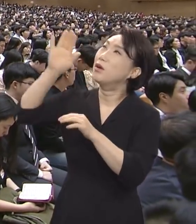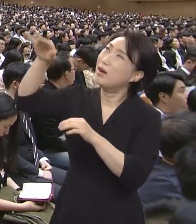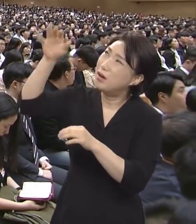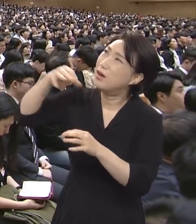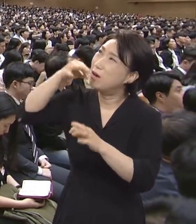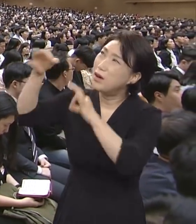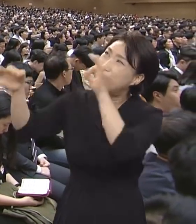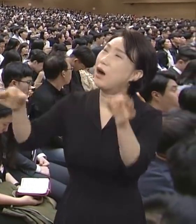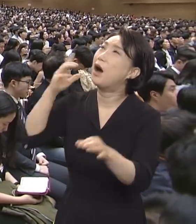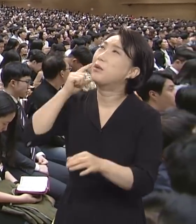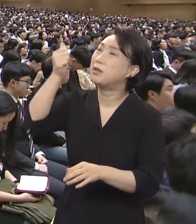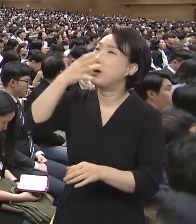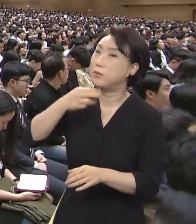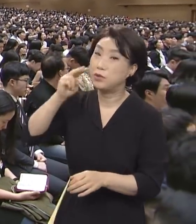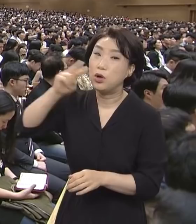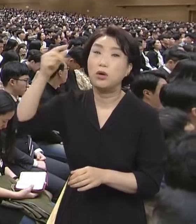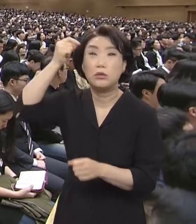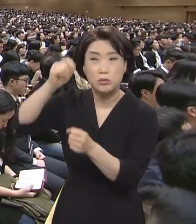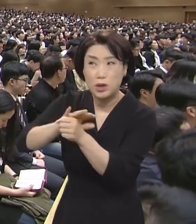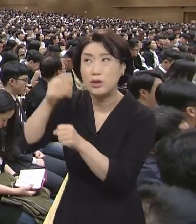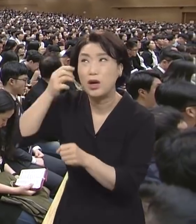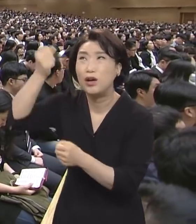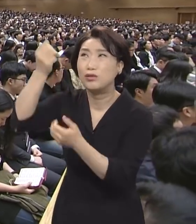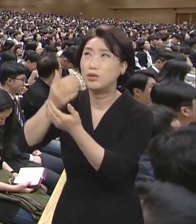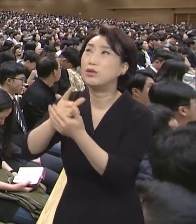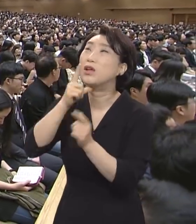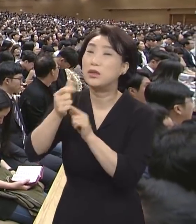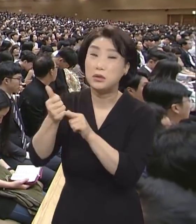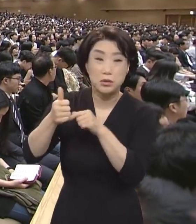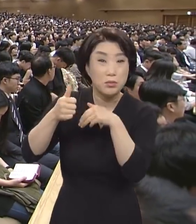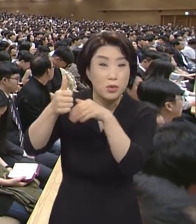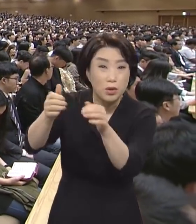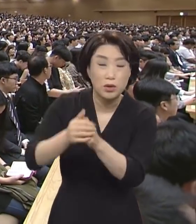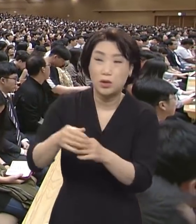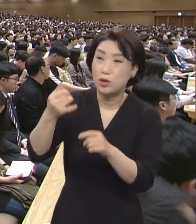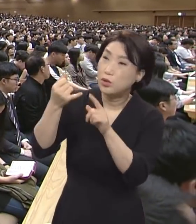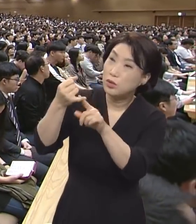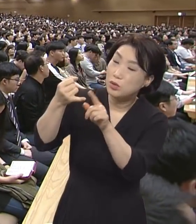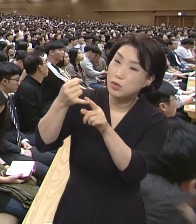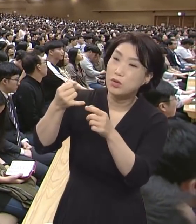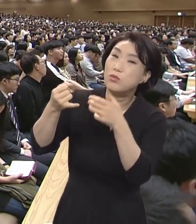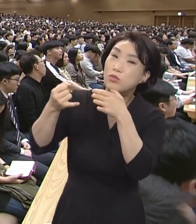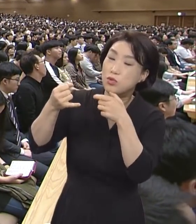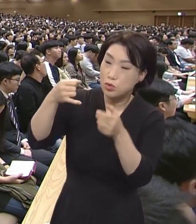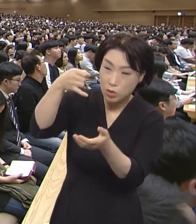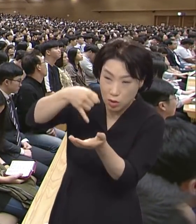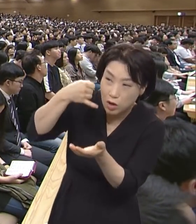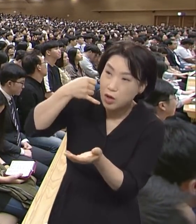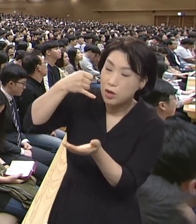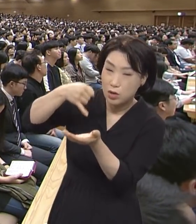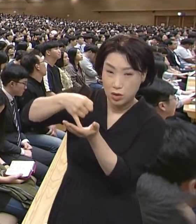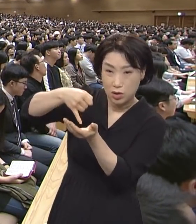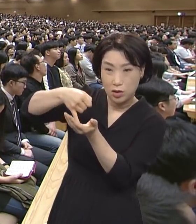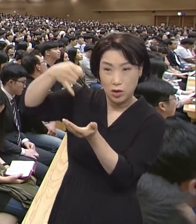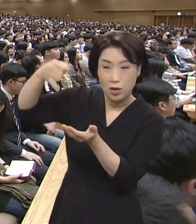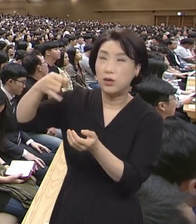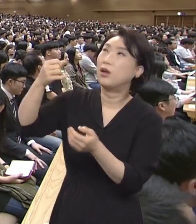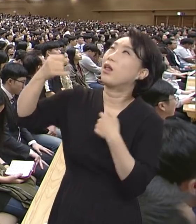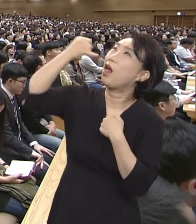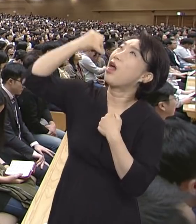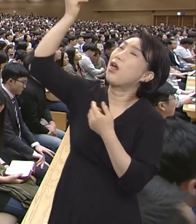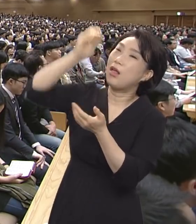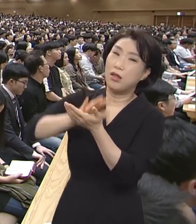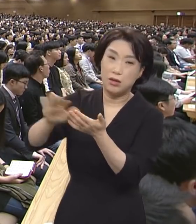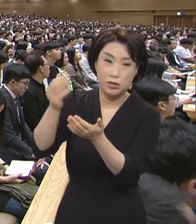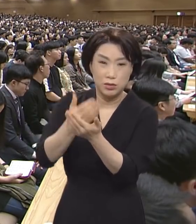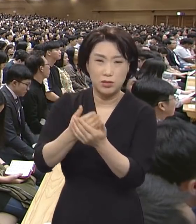아브라함이여 나를 흉휼히 여기사 나사로를 보내어 그 손가락 끝에 물을 찍어 내 혀를 서늘하게 하소서 내가